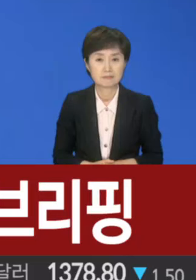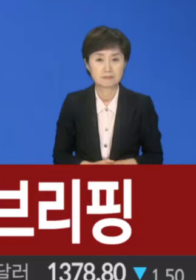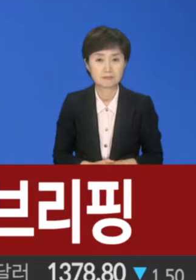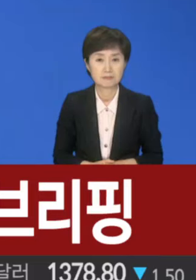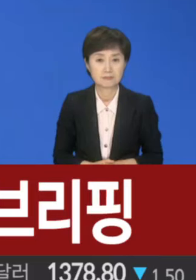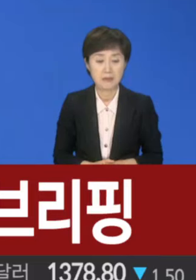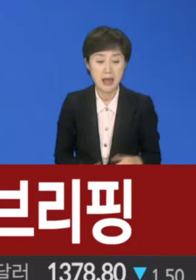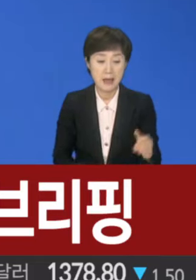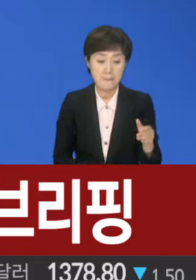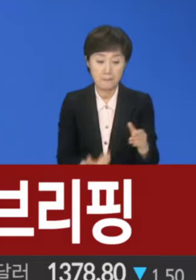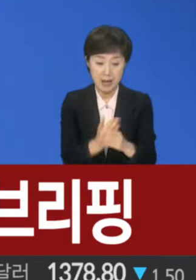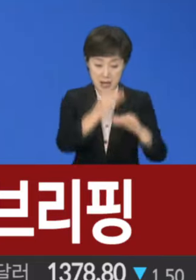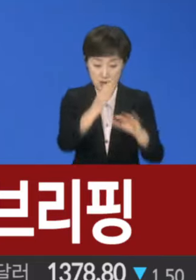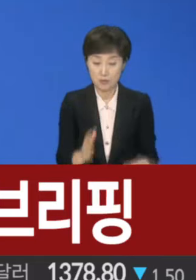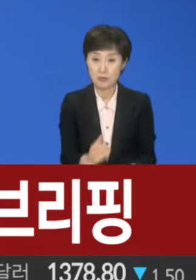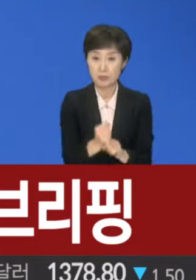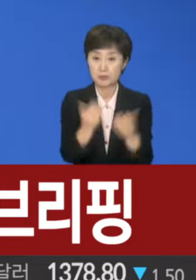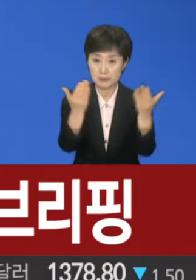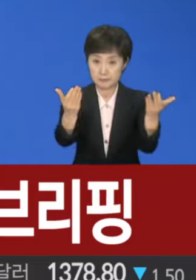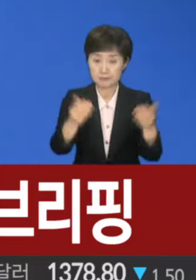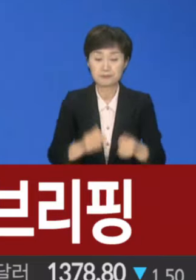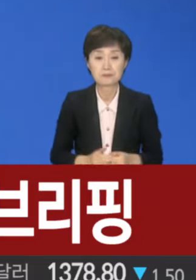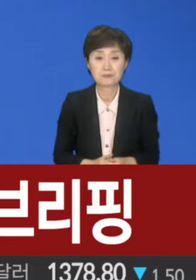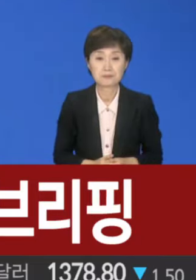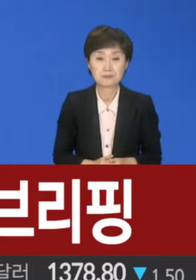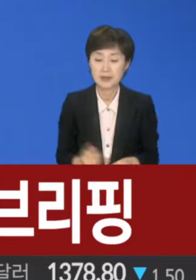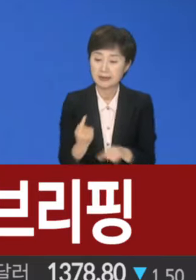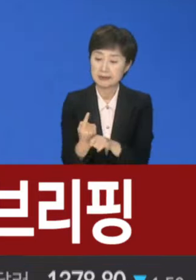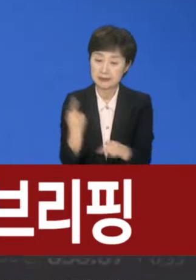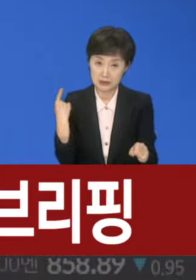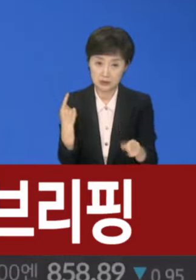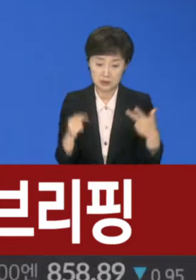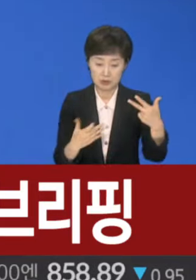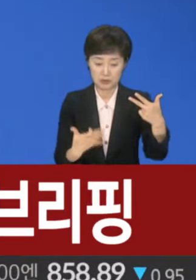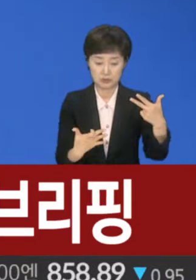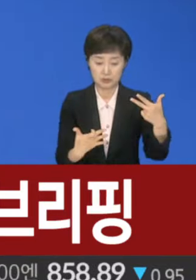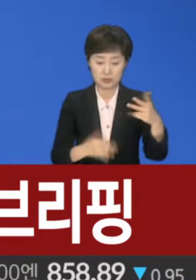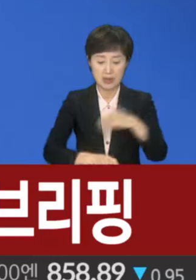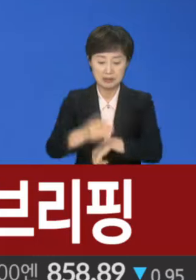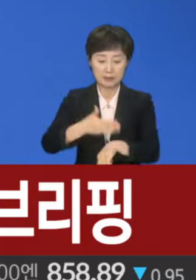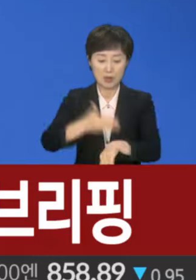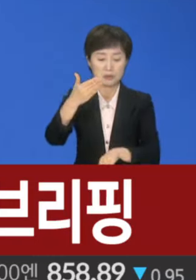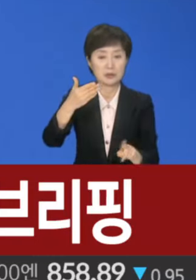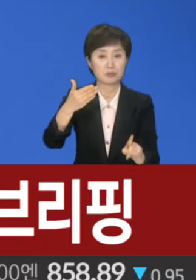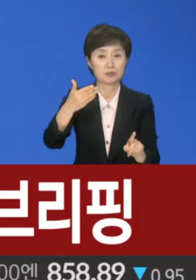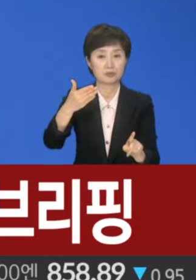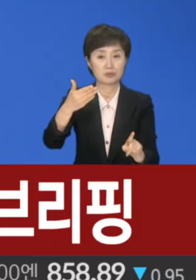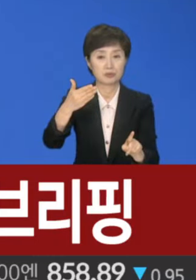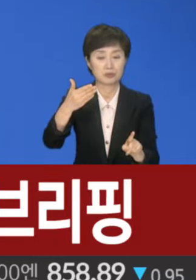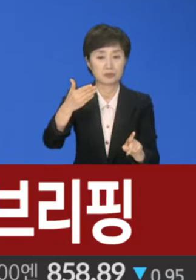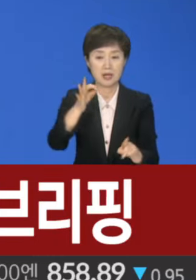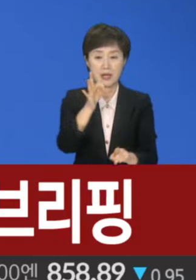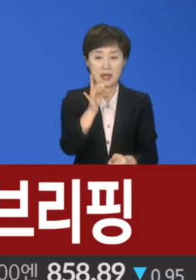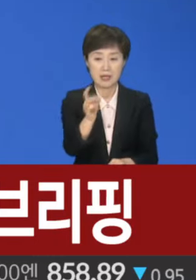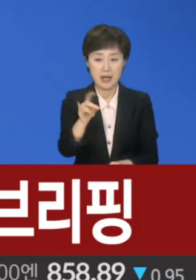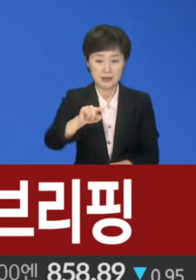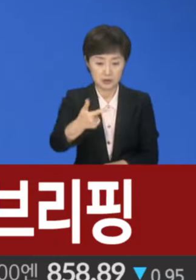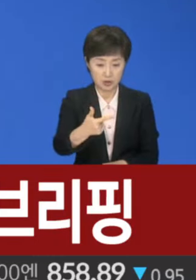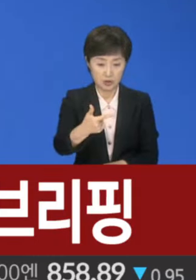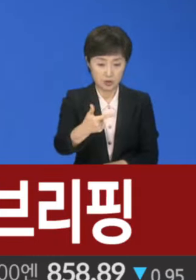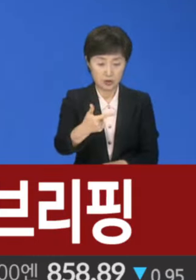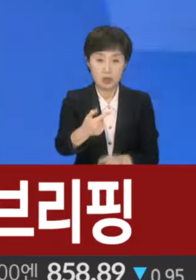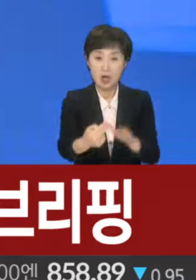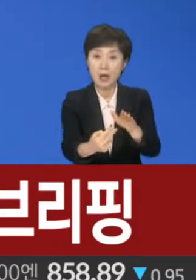먼저 사건 개요를 말씀드리겠습니다. 작년 7월 19일 9시 1분경 예천군 보문교